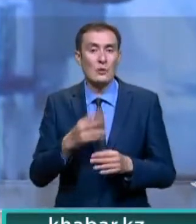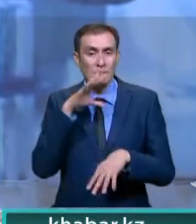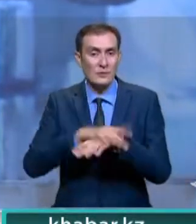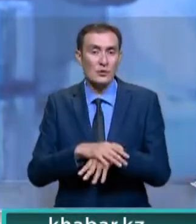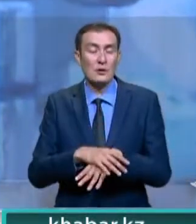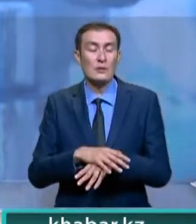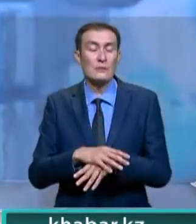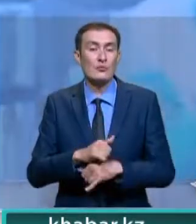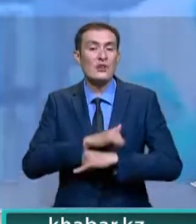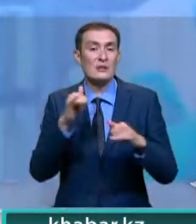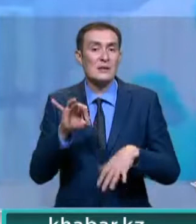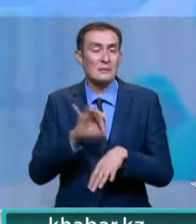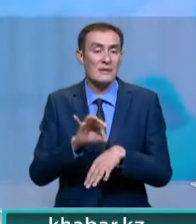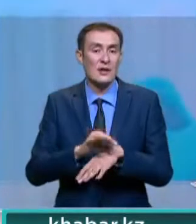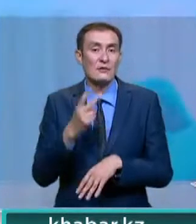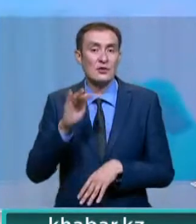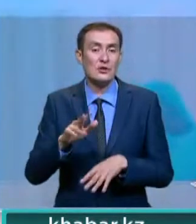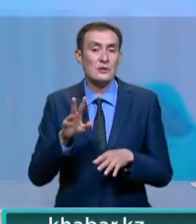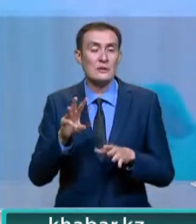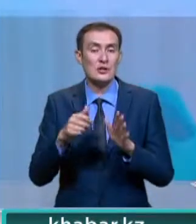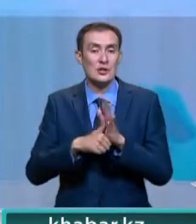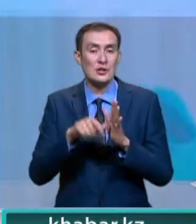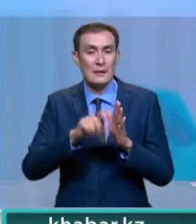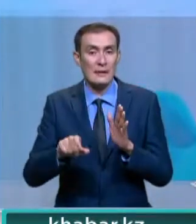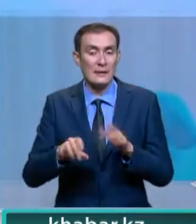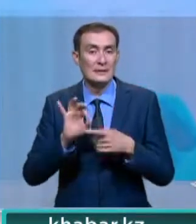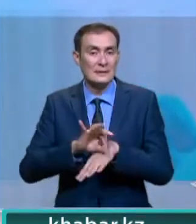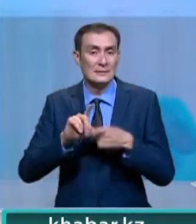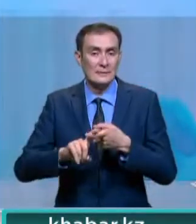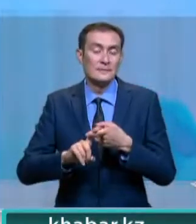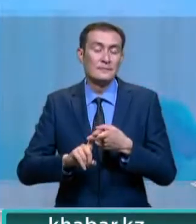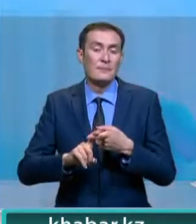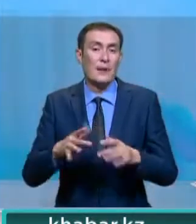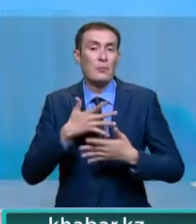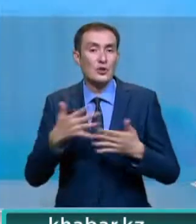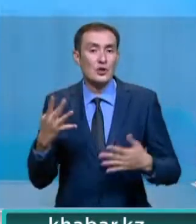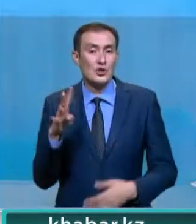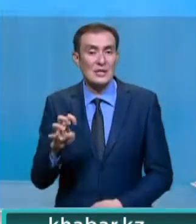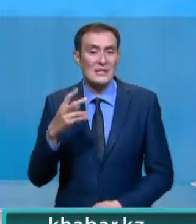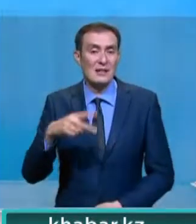у 2436 человек. Общее же число инфицированных с начала пандемии превысило